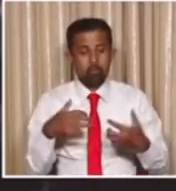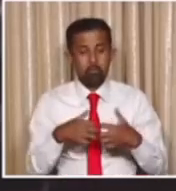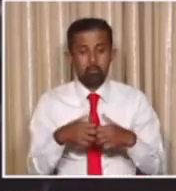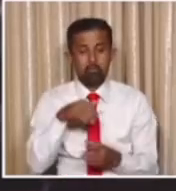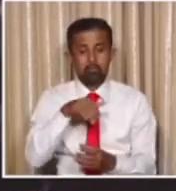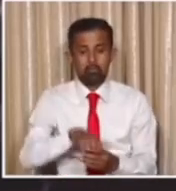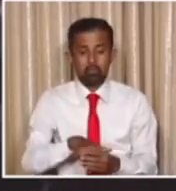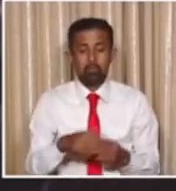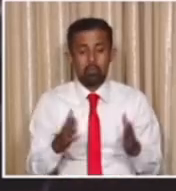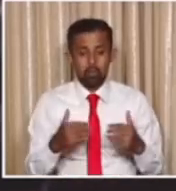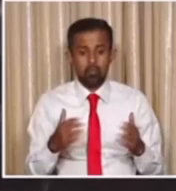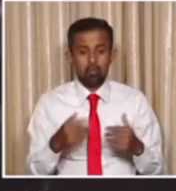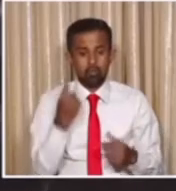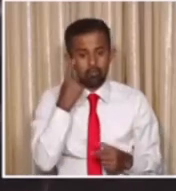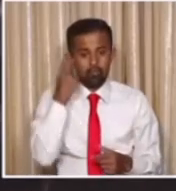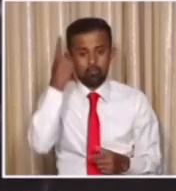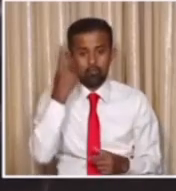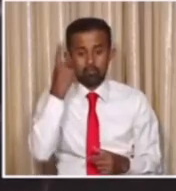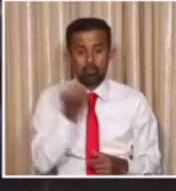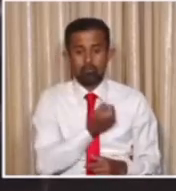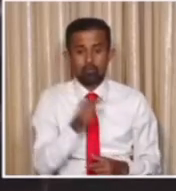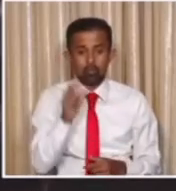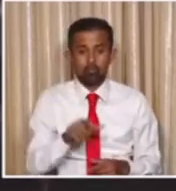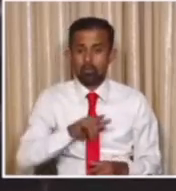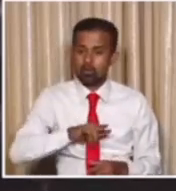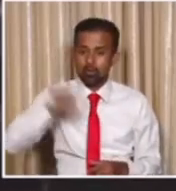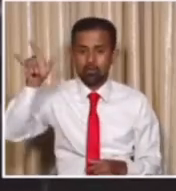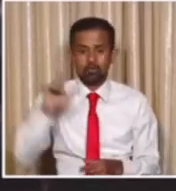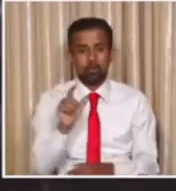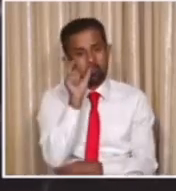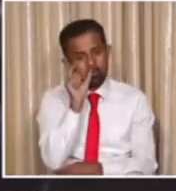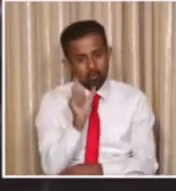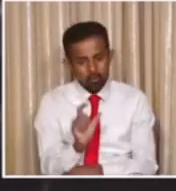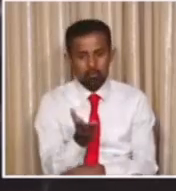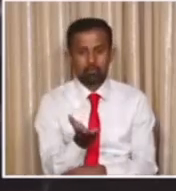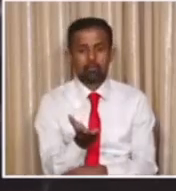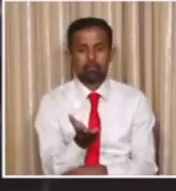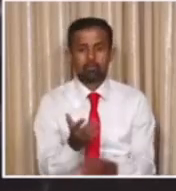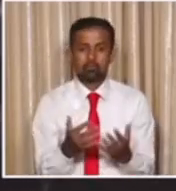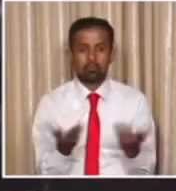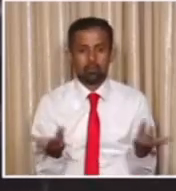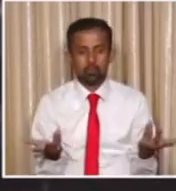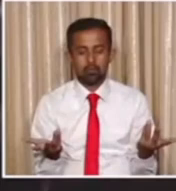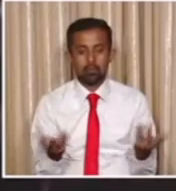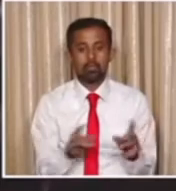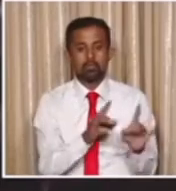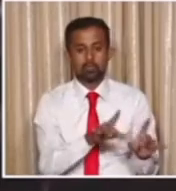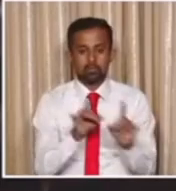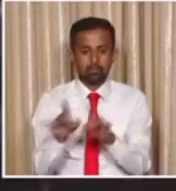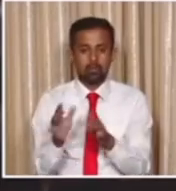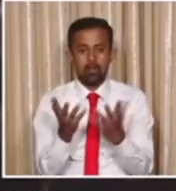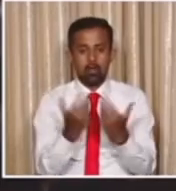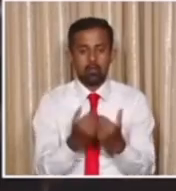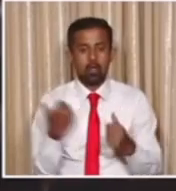තුළ අපි තවදුරටත් විශේෂඥ වෛද්‍යවරු සහ වෛද්‍යවරු රට යන දීලා බලාගෙන ඉන්නවද, එහෙම නැත්නම් ඒ හා සමාන